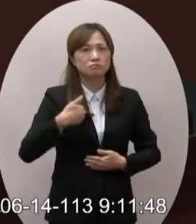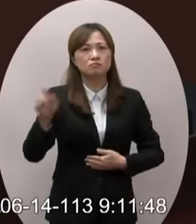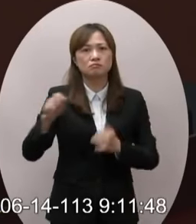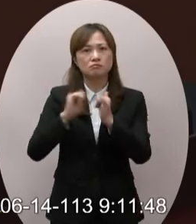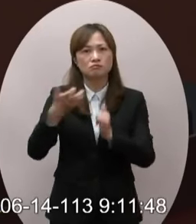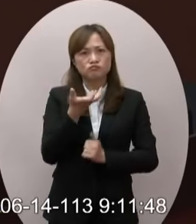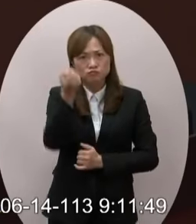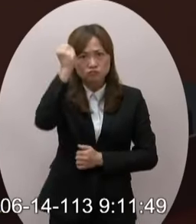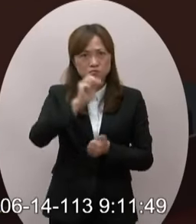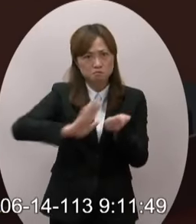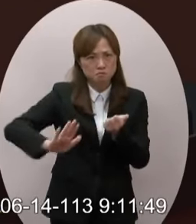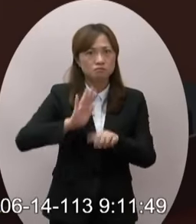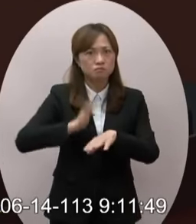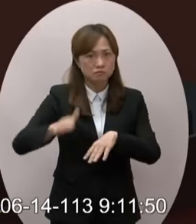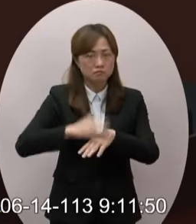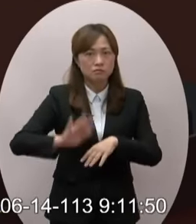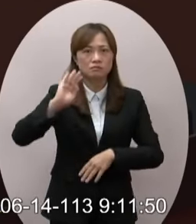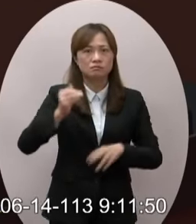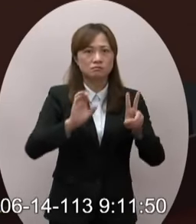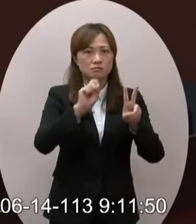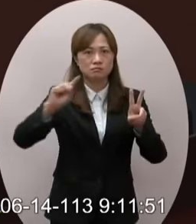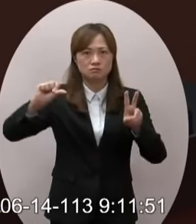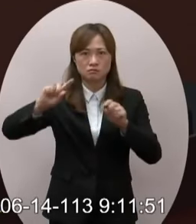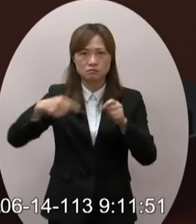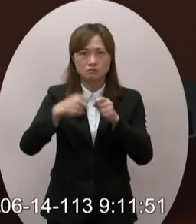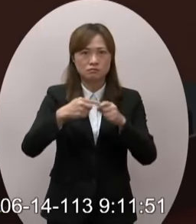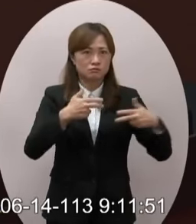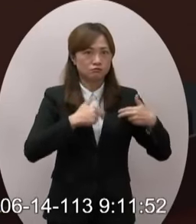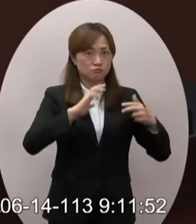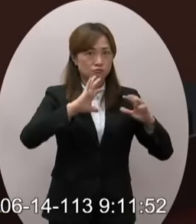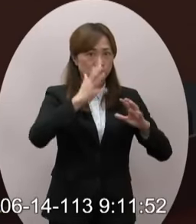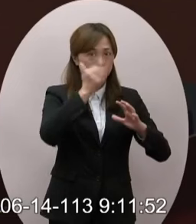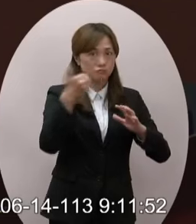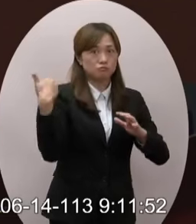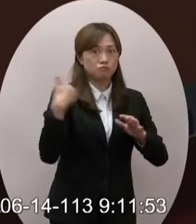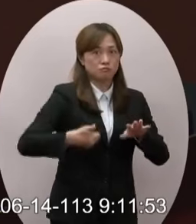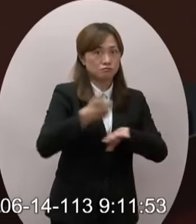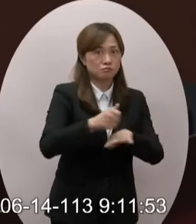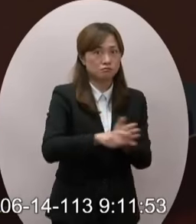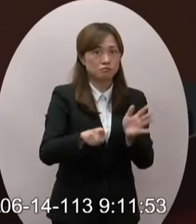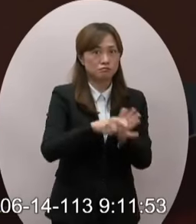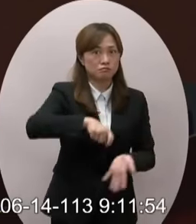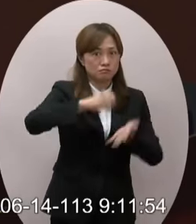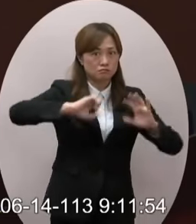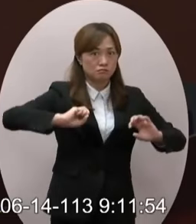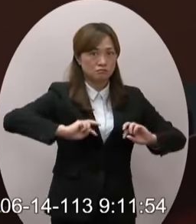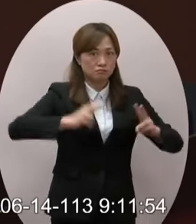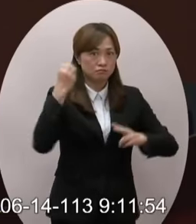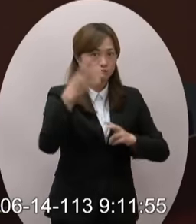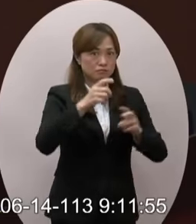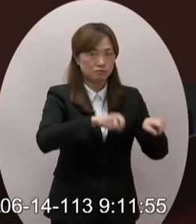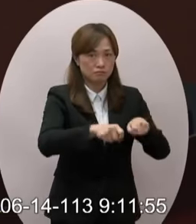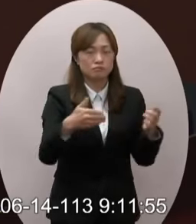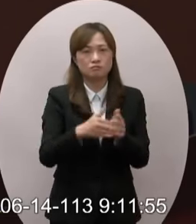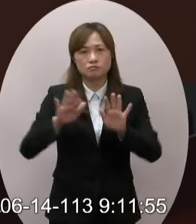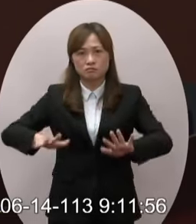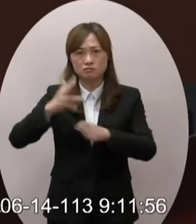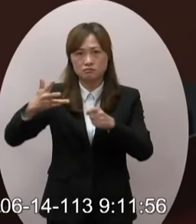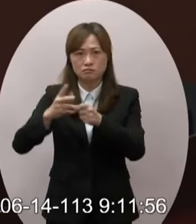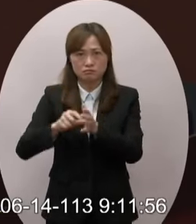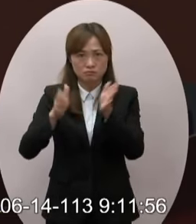情。但是从2015年蔡英文前总统提出改革方案，历经8年全面